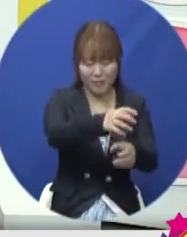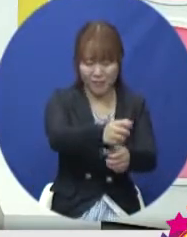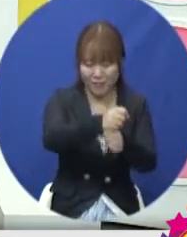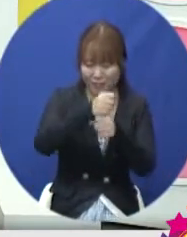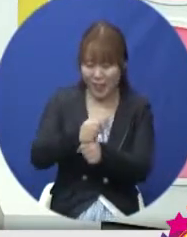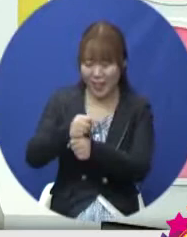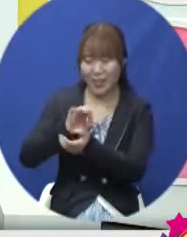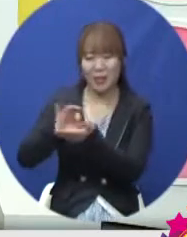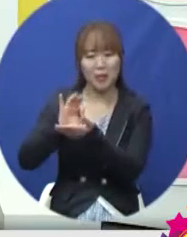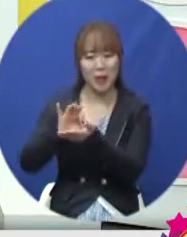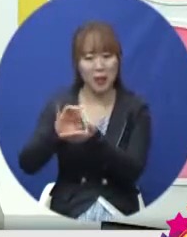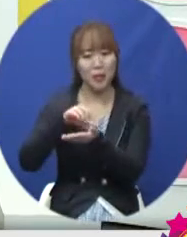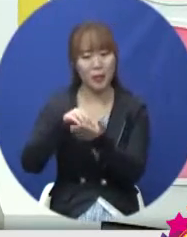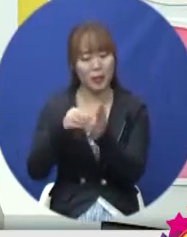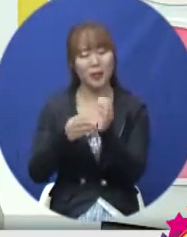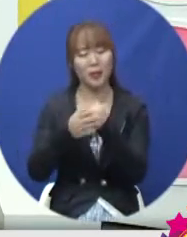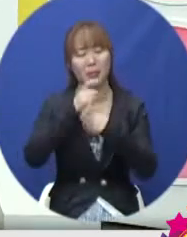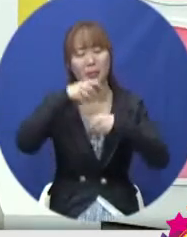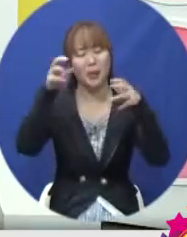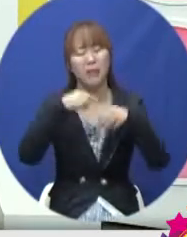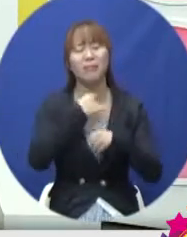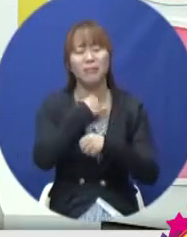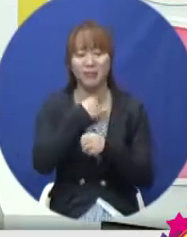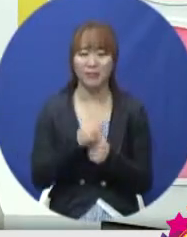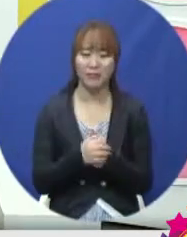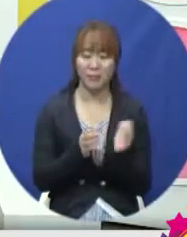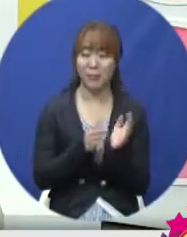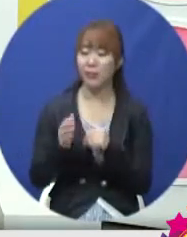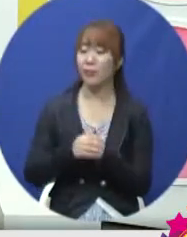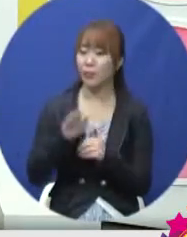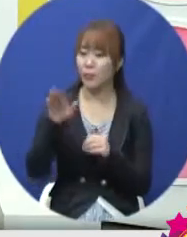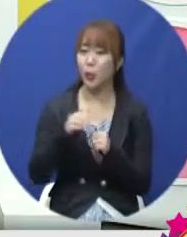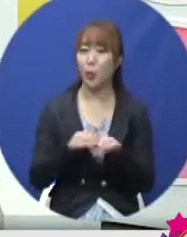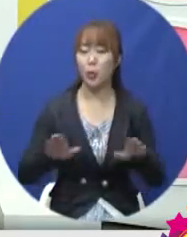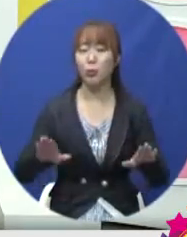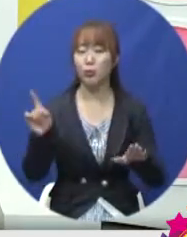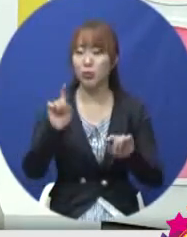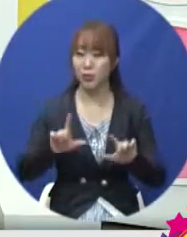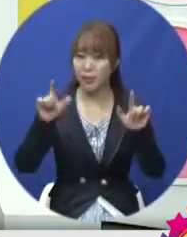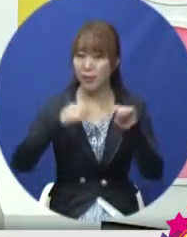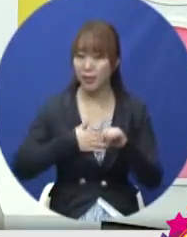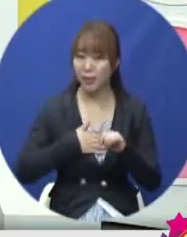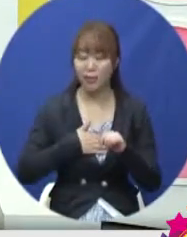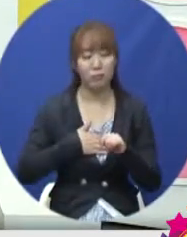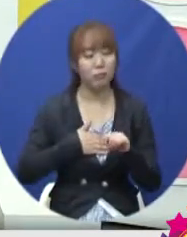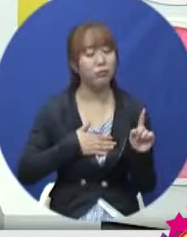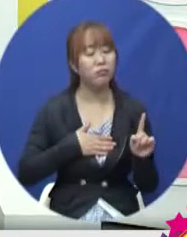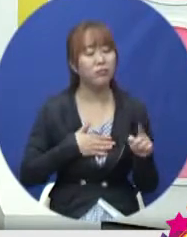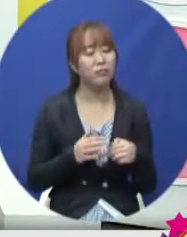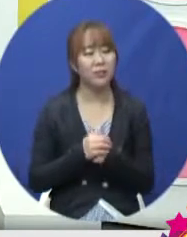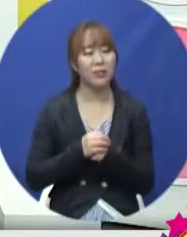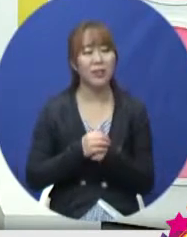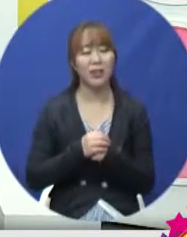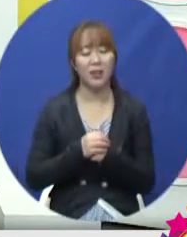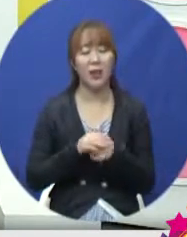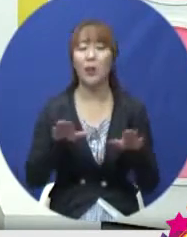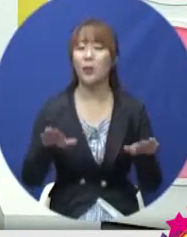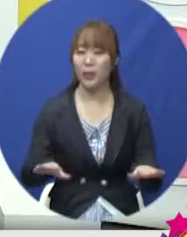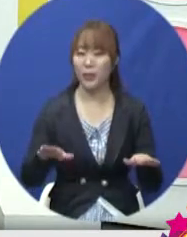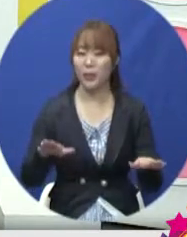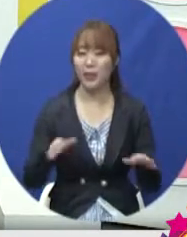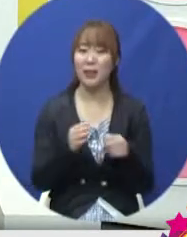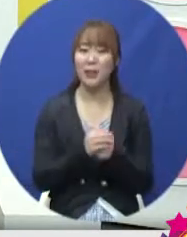정말 비가 왔으면 하는 바람입니다. 네. 자, 명기 씨. 네. 오늘이 무슨 날인지 아세요? 무슨 날일까요?